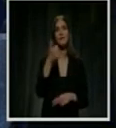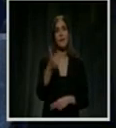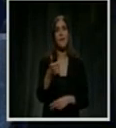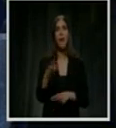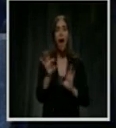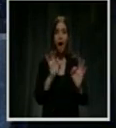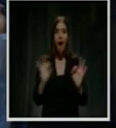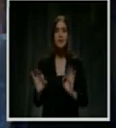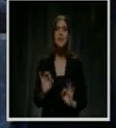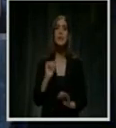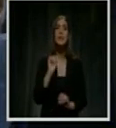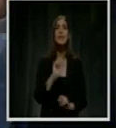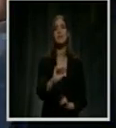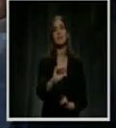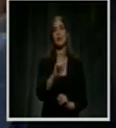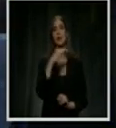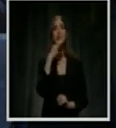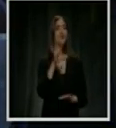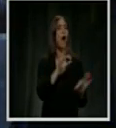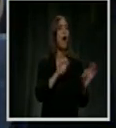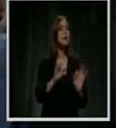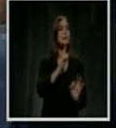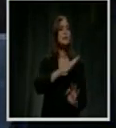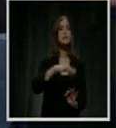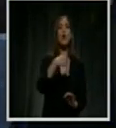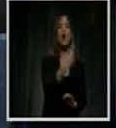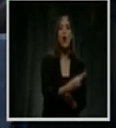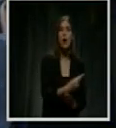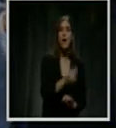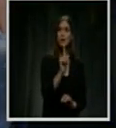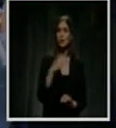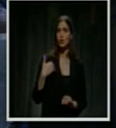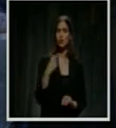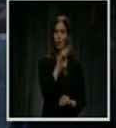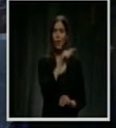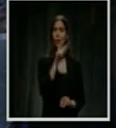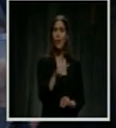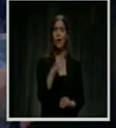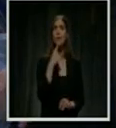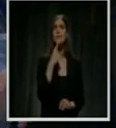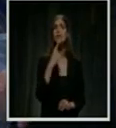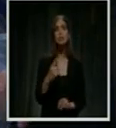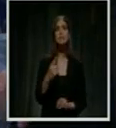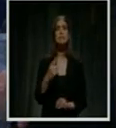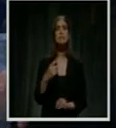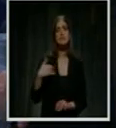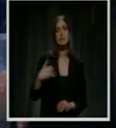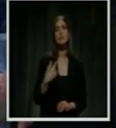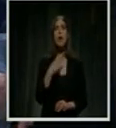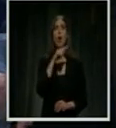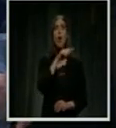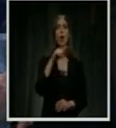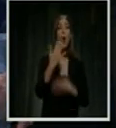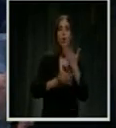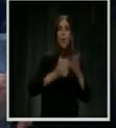flok jażel ħadd ieħor. Għaliex x'irid għalih? Irid gap kbir. Iridek ittih mandat kbir biex jibqa' jagħmel dak li qed